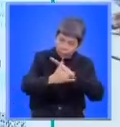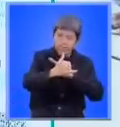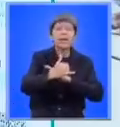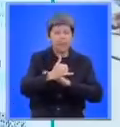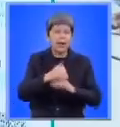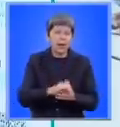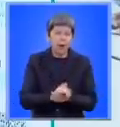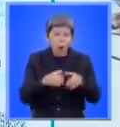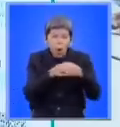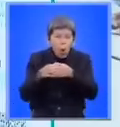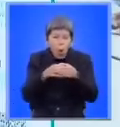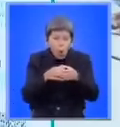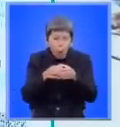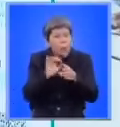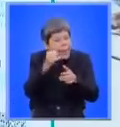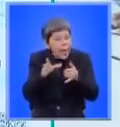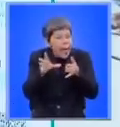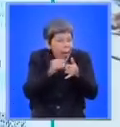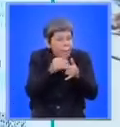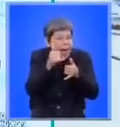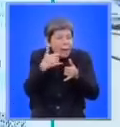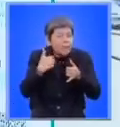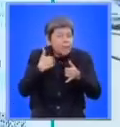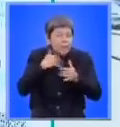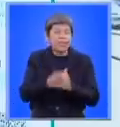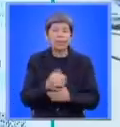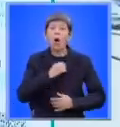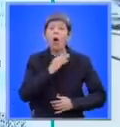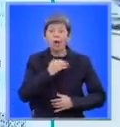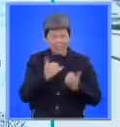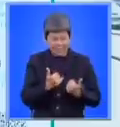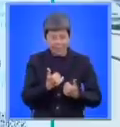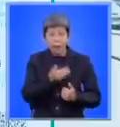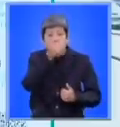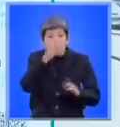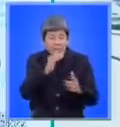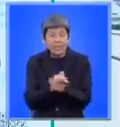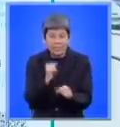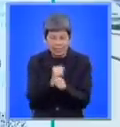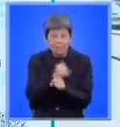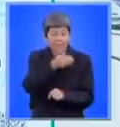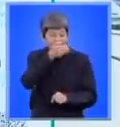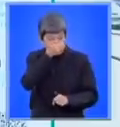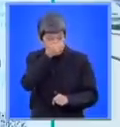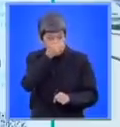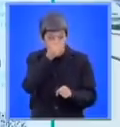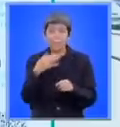ถือว่าเป็นกลุ่มที่ค่อนข้างที่จะมีโอกาสต่ำที่จะติดโรคนั่นเองก็หากว่าช่วงนี้ขาดแคลนก็พยายามหาหน้ากากอนามั